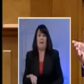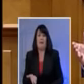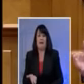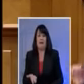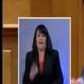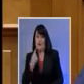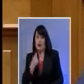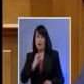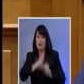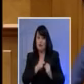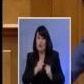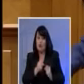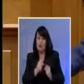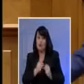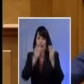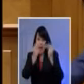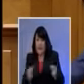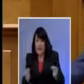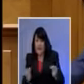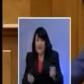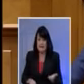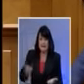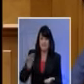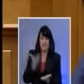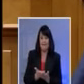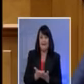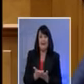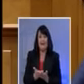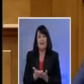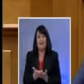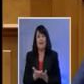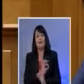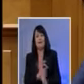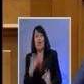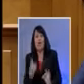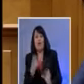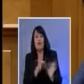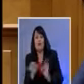εναλλακτική πρόταση διεξόδου δεν σας γίνεται με σφαίρες.